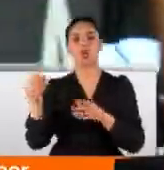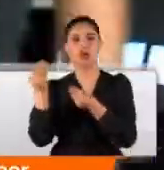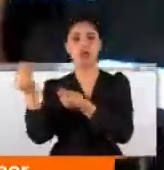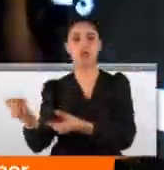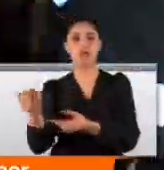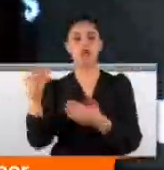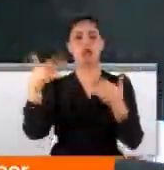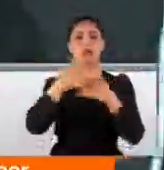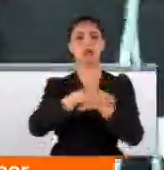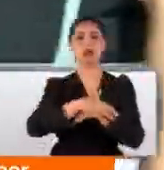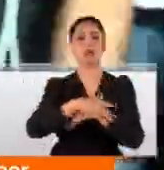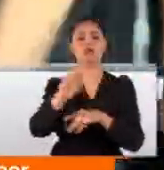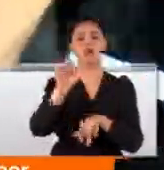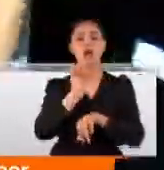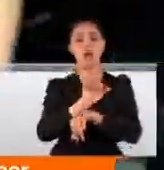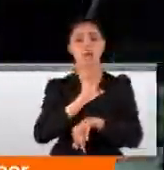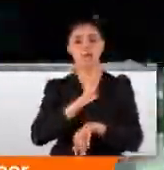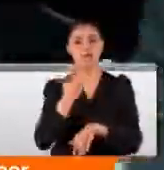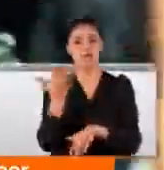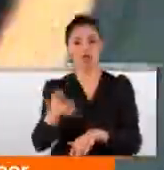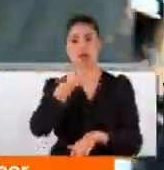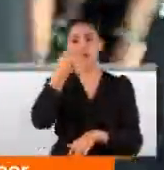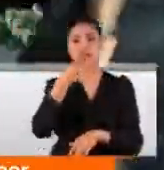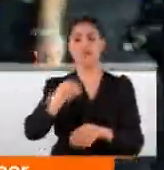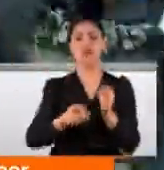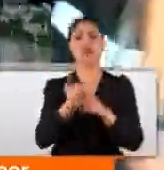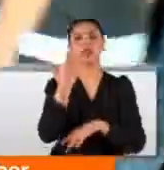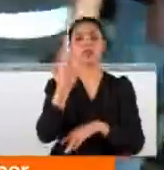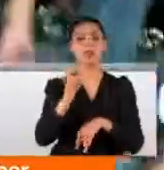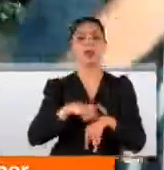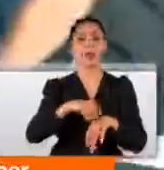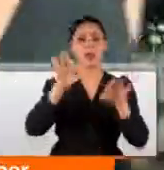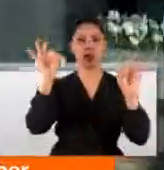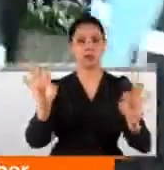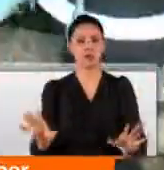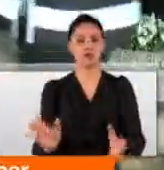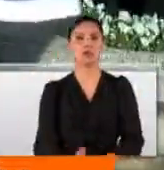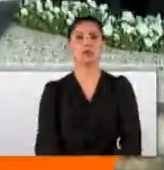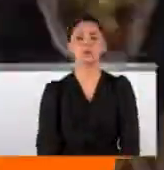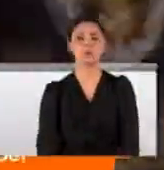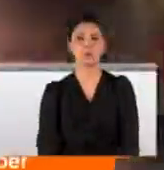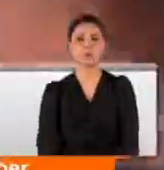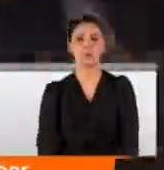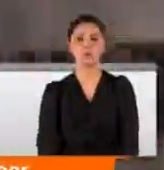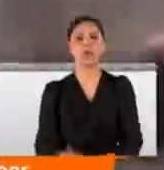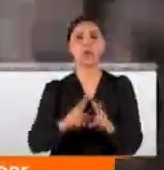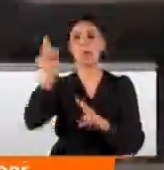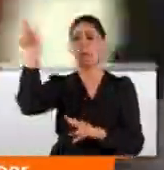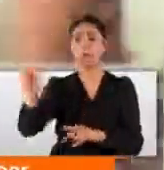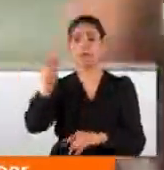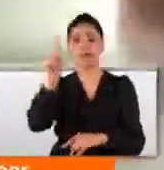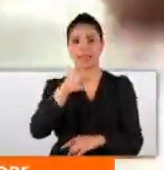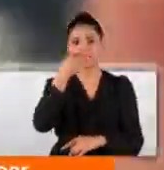Gece boyunca Nezarethanede dinlendi ifade işlemleri ise Sabah saatlerinde başladı bu Mehmet